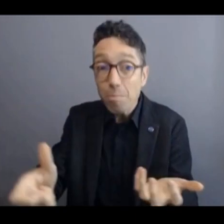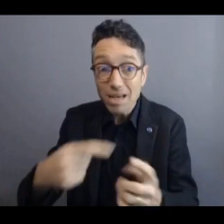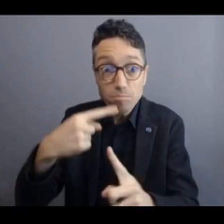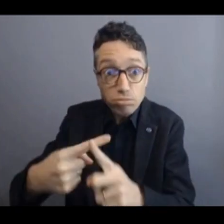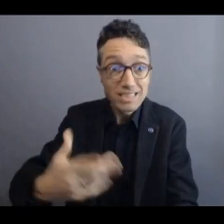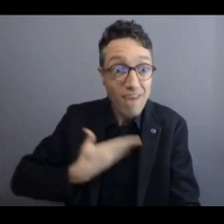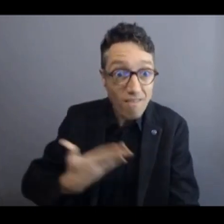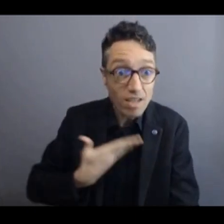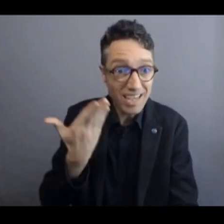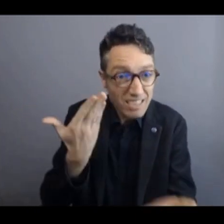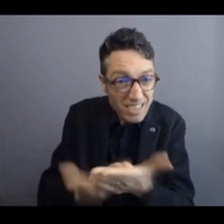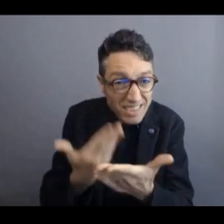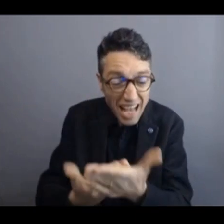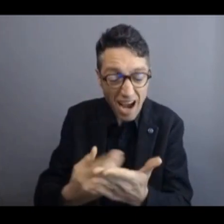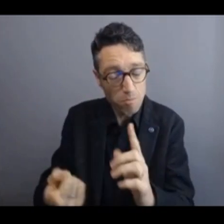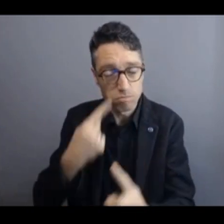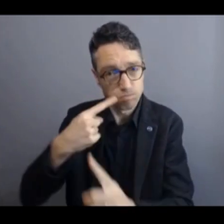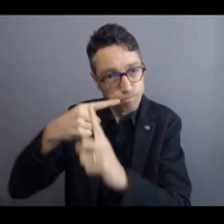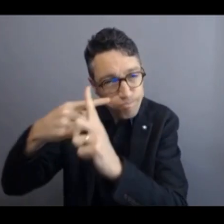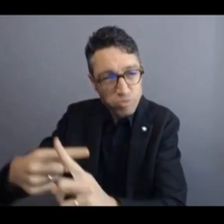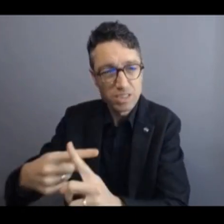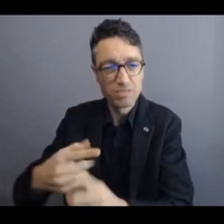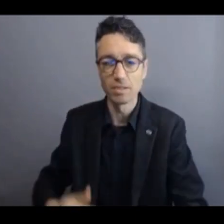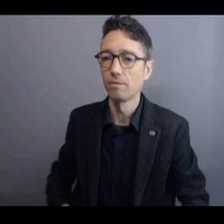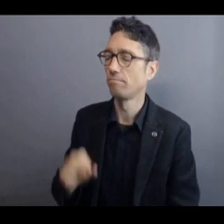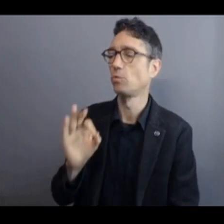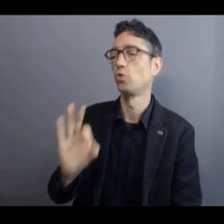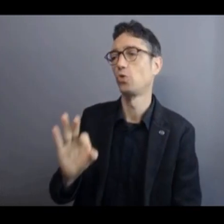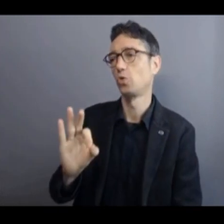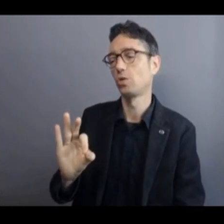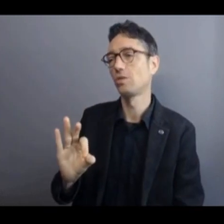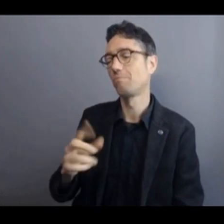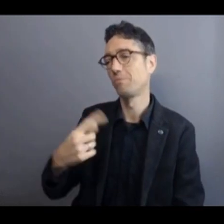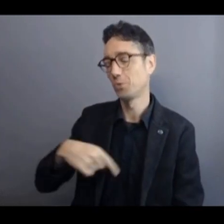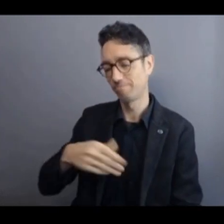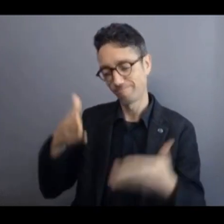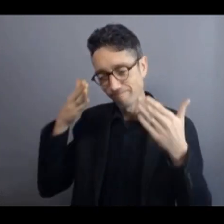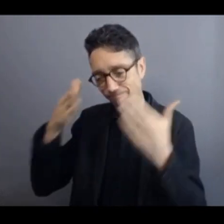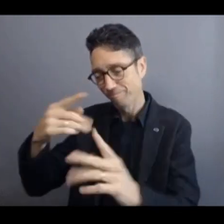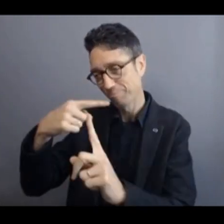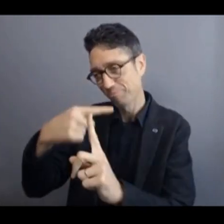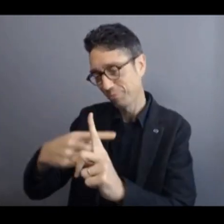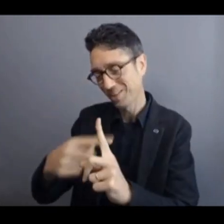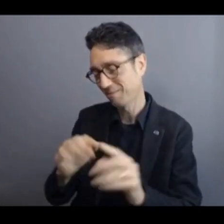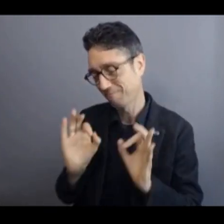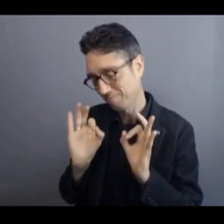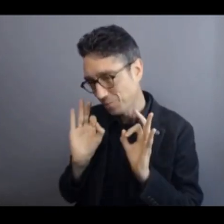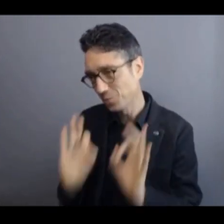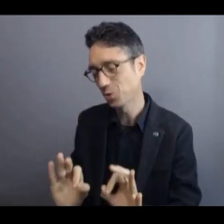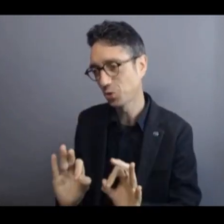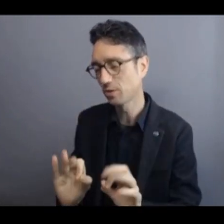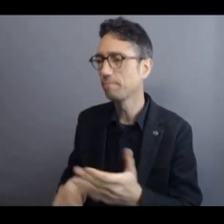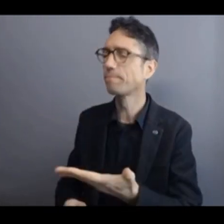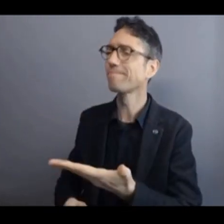va se fixer plutôt sur le positif, je te rejoins Philippe, surtout qu'aujourd'hui, encore une fois, la preuve avec les